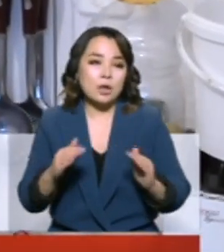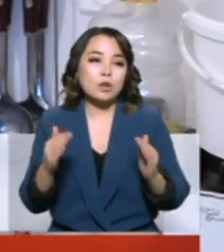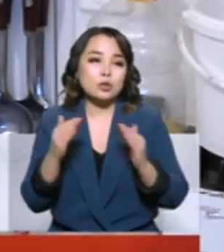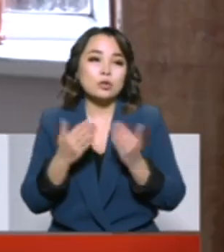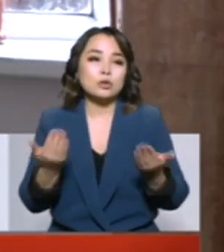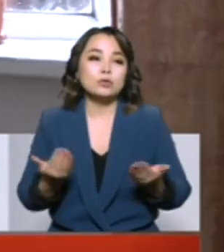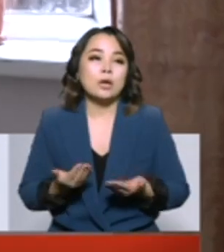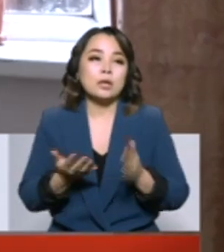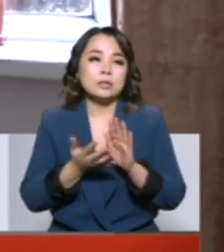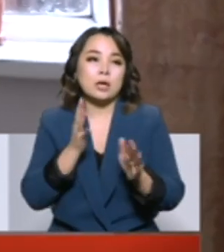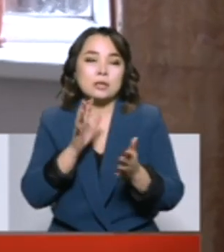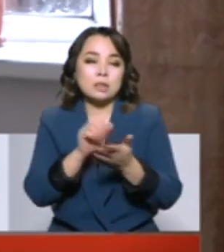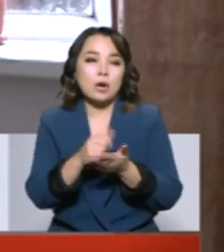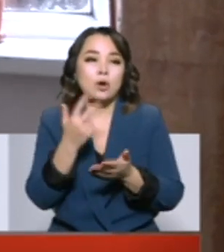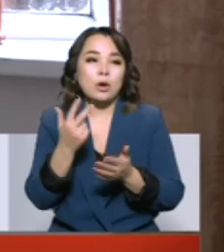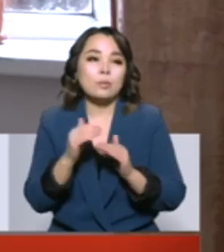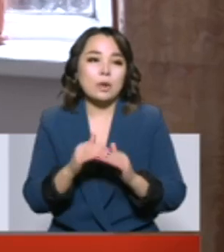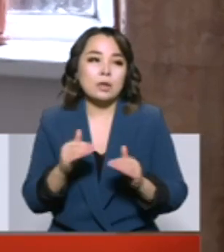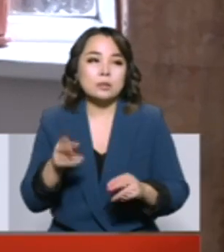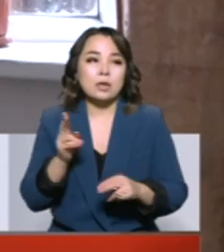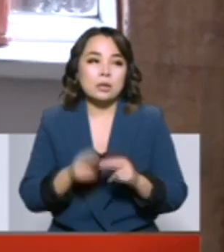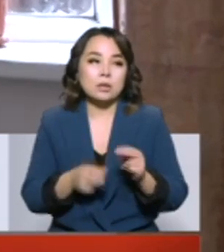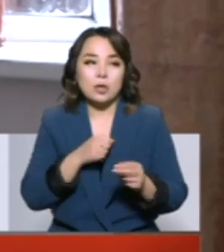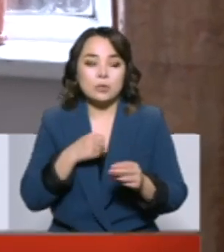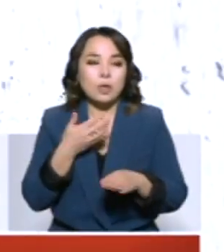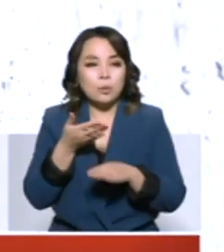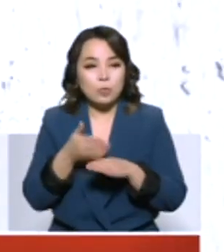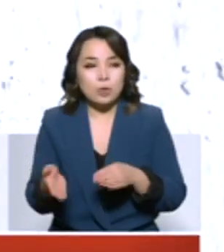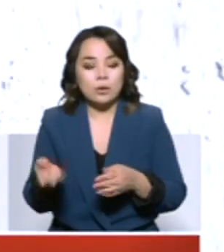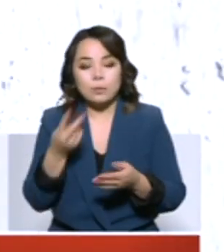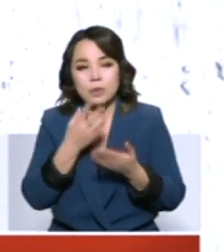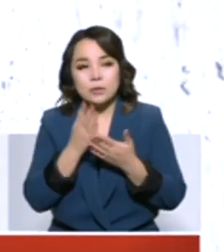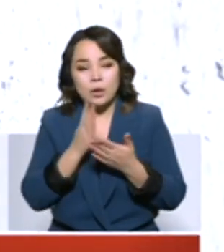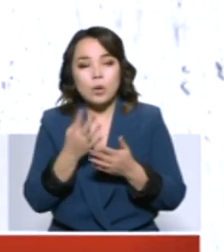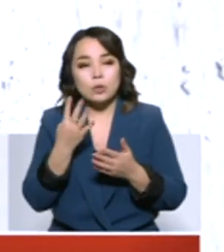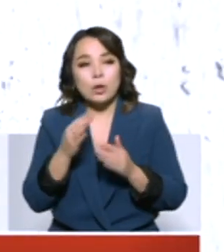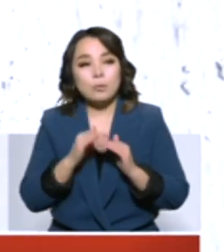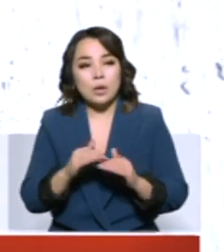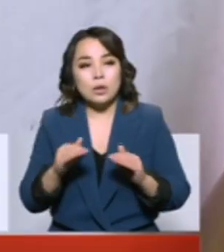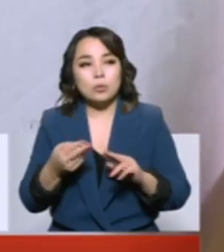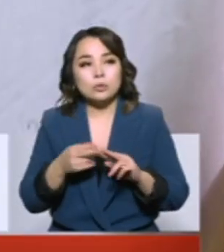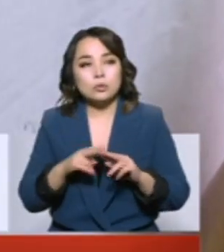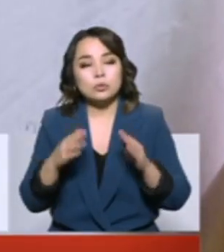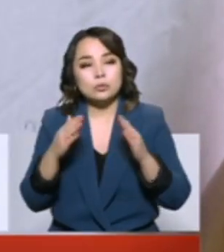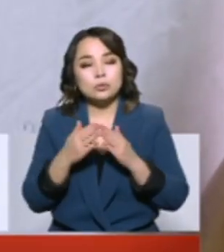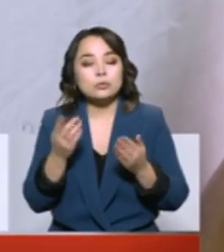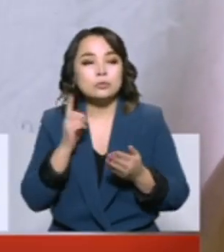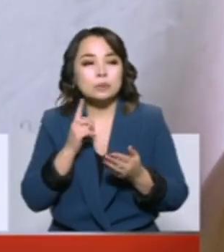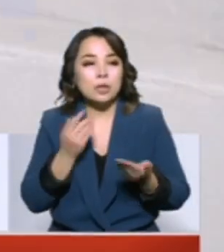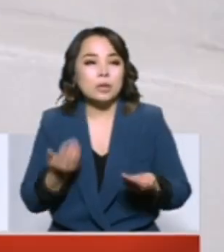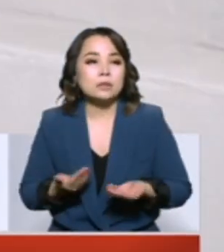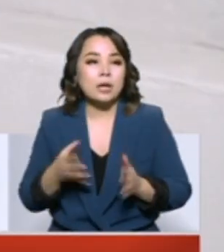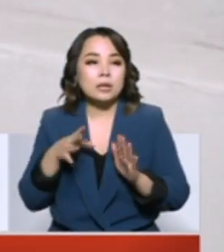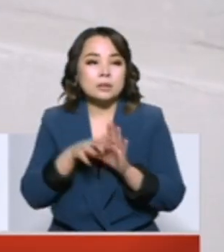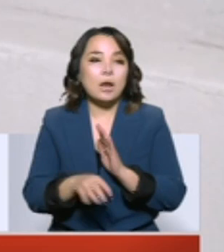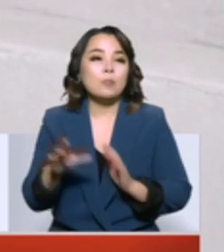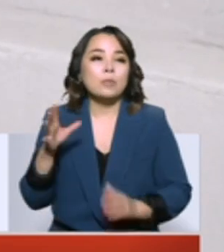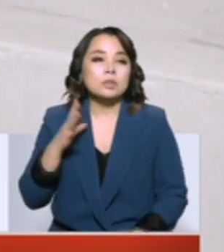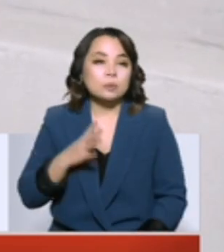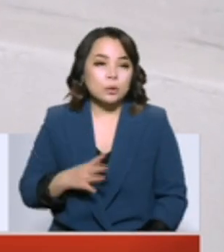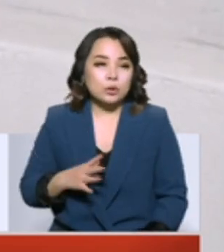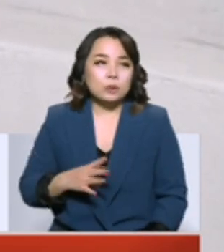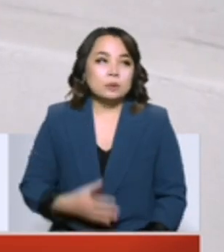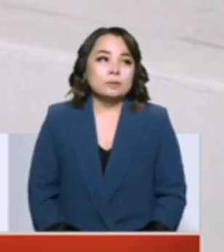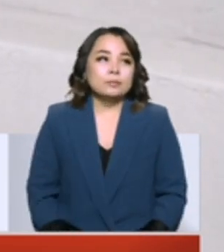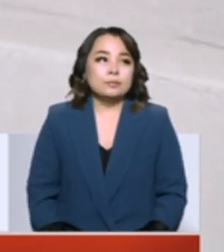кезегіне тұрған, кейін 3 баласы аяқтанып өз алдына бөлек шыққан. Қазір 4 баласымен осы баспананы паналауға мәжбүр. Жылан көп,